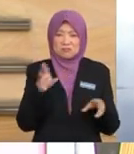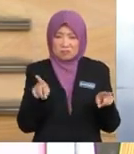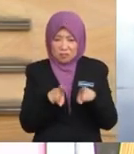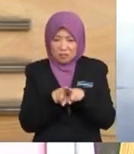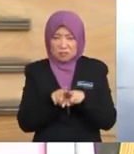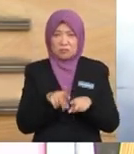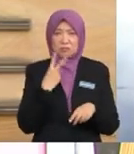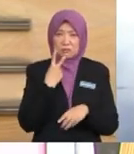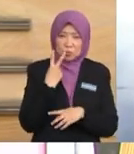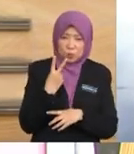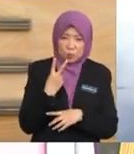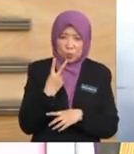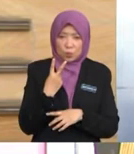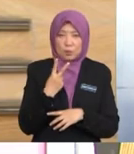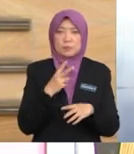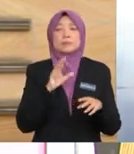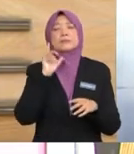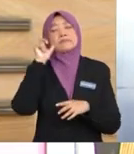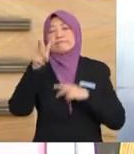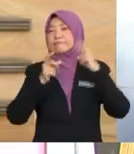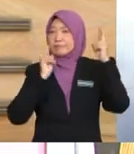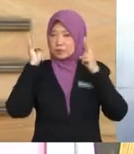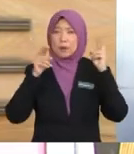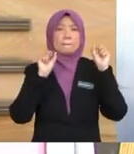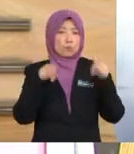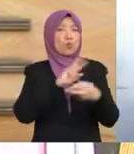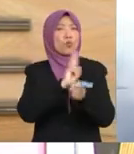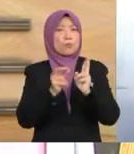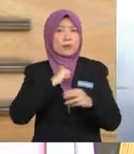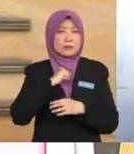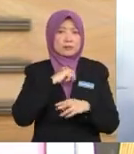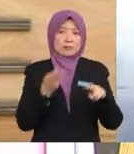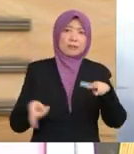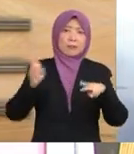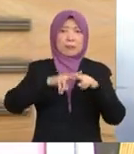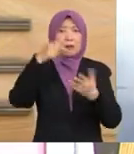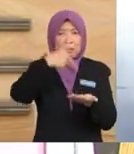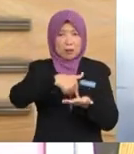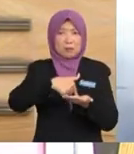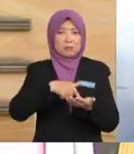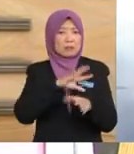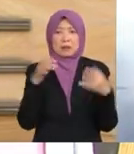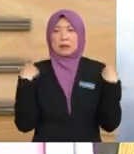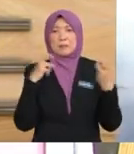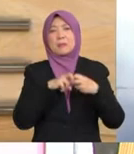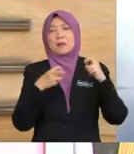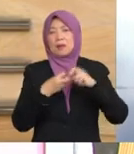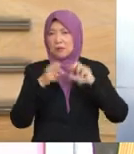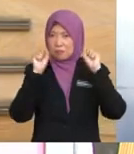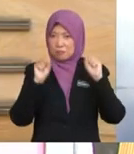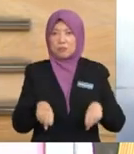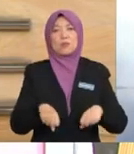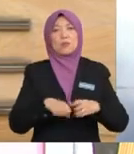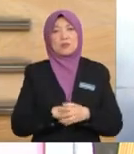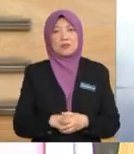kan macam ni kan. Betul, betul. Jangan risau. Benda ni kita boleh adjust. Kita tambah aja lagi. Tak ada masalah tak ya. Tak ada masalah.